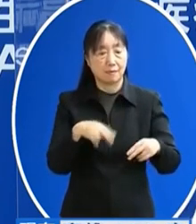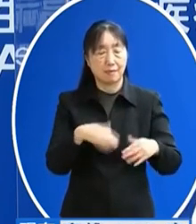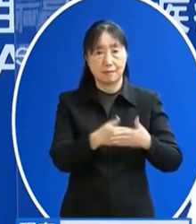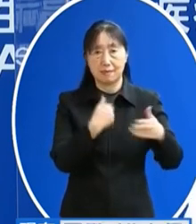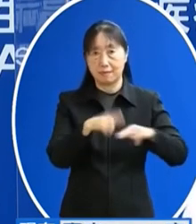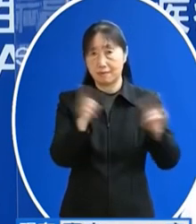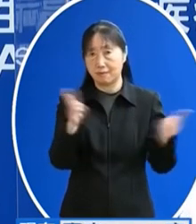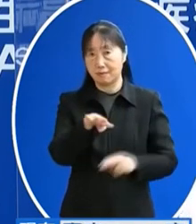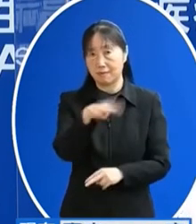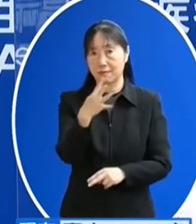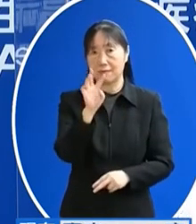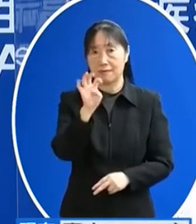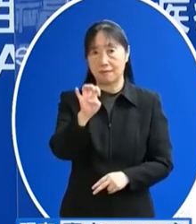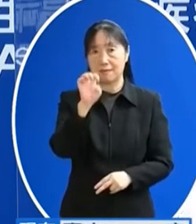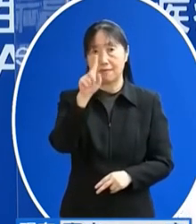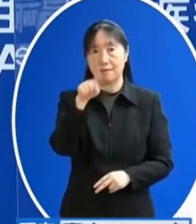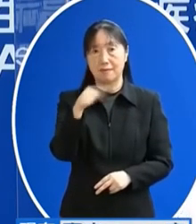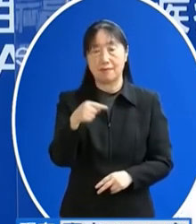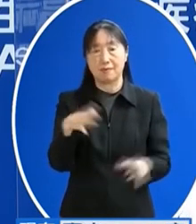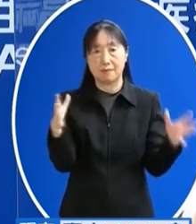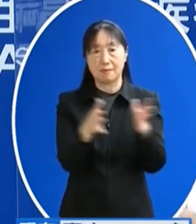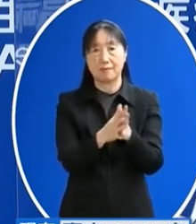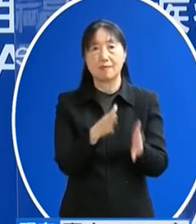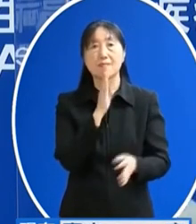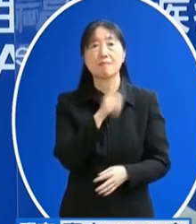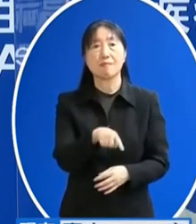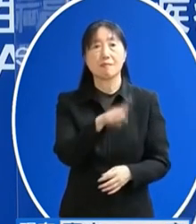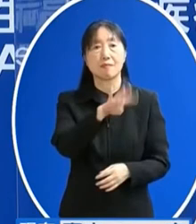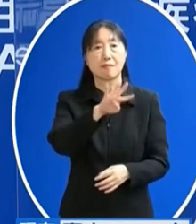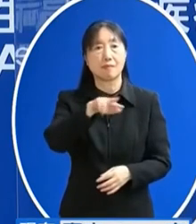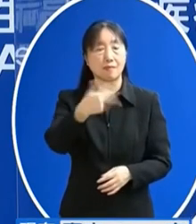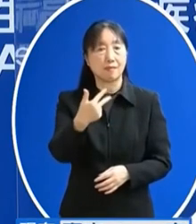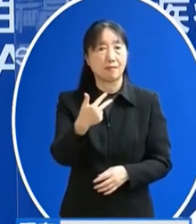离的440人哈，所以总隔离人数应该是